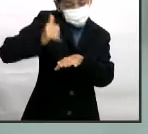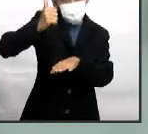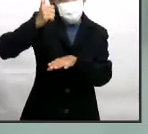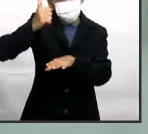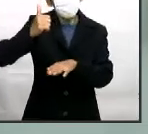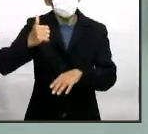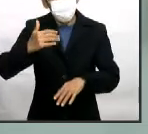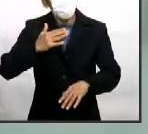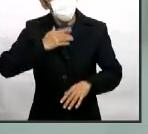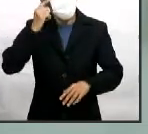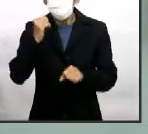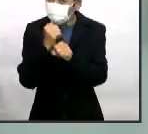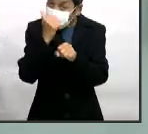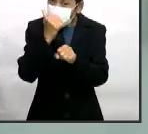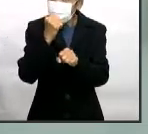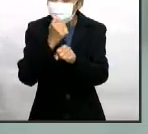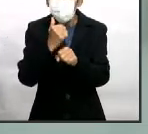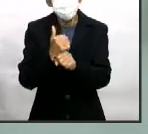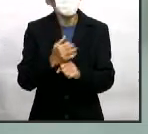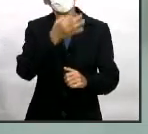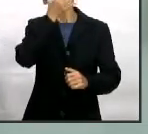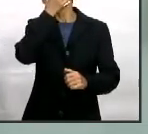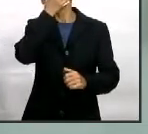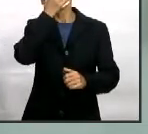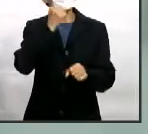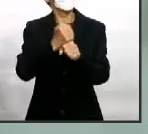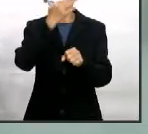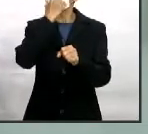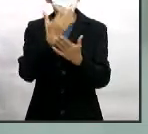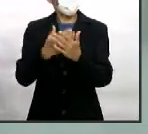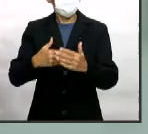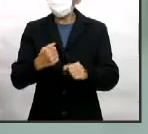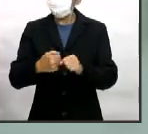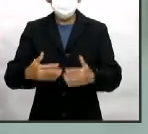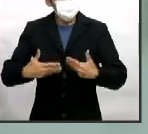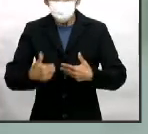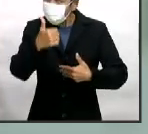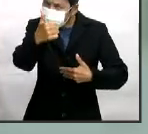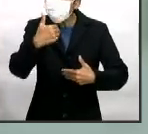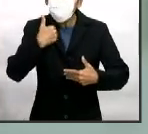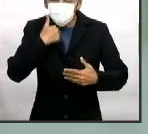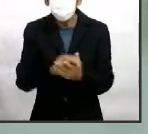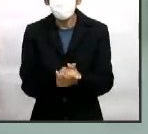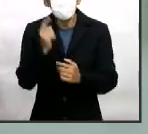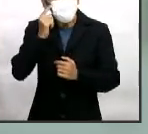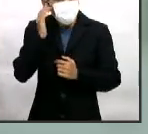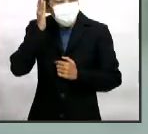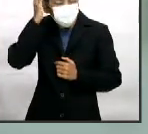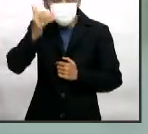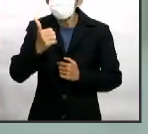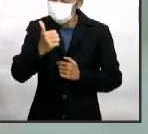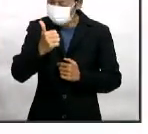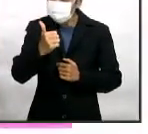ปอร์ตไหมอันนี้ผมว่าถ้าไปได้ดีถูกไหมก็เป็นอาชีพหนึ่งที่มีรายได้ดีด้วยซ้ำไปแล้วในอนาคตมันจะบูมม